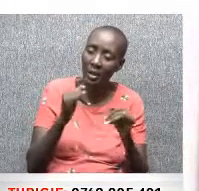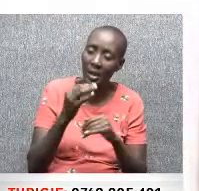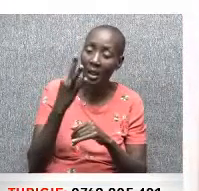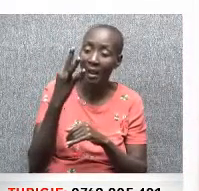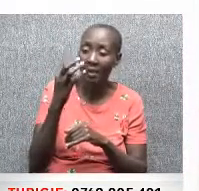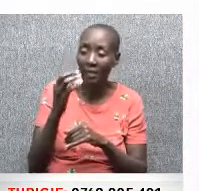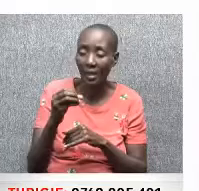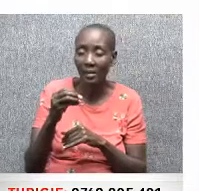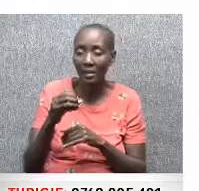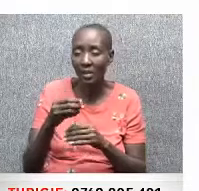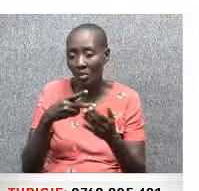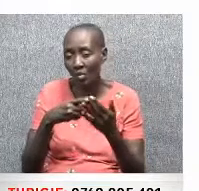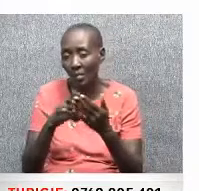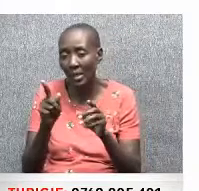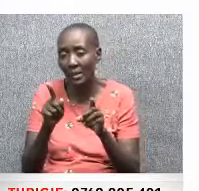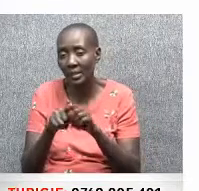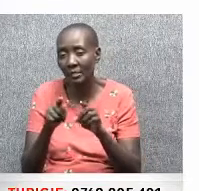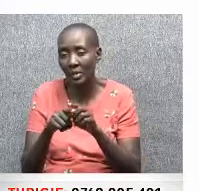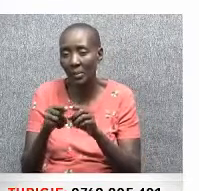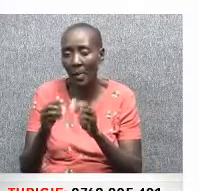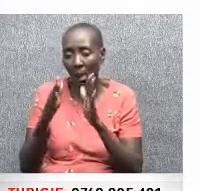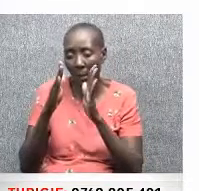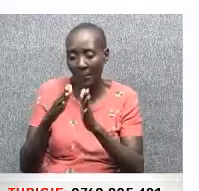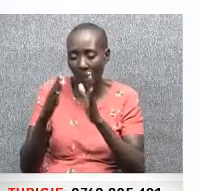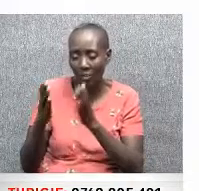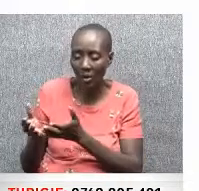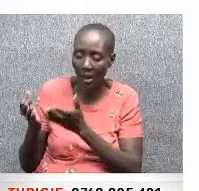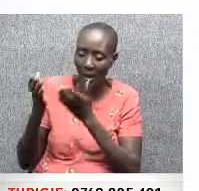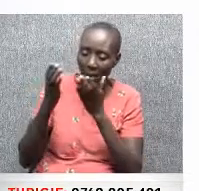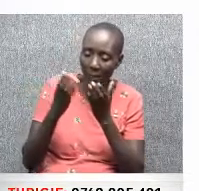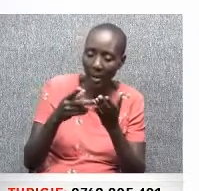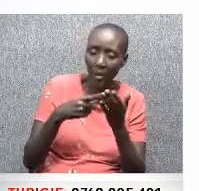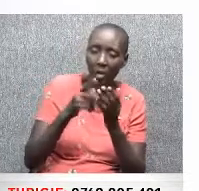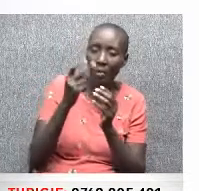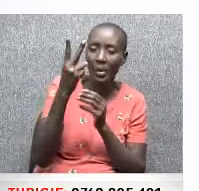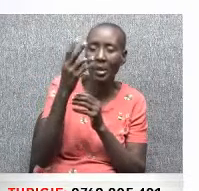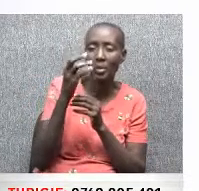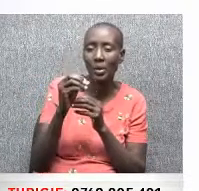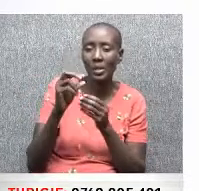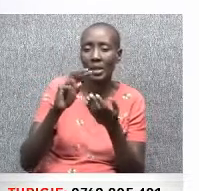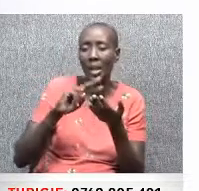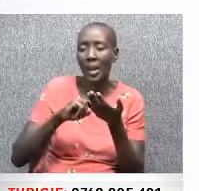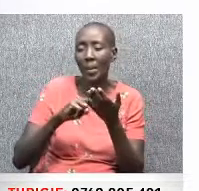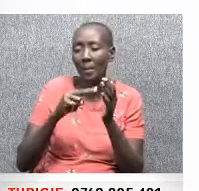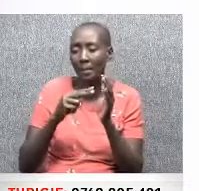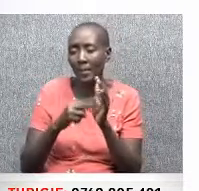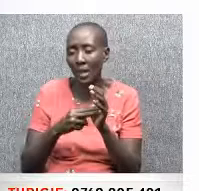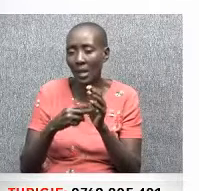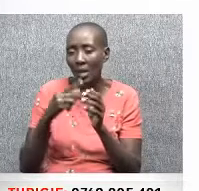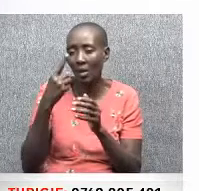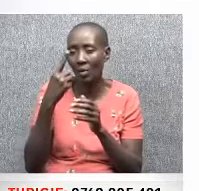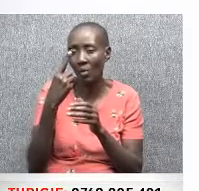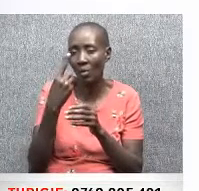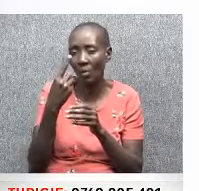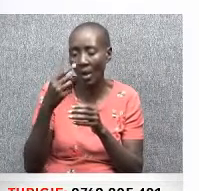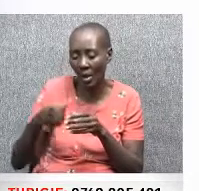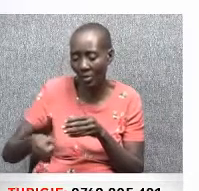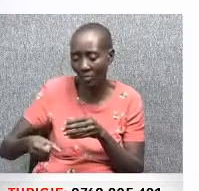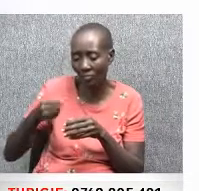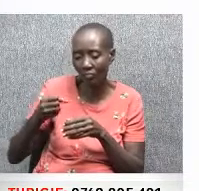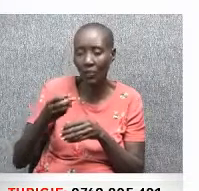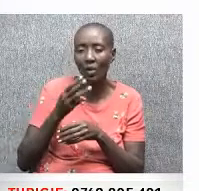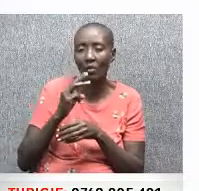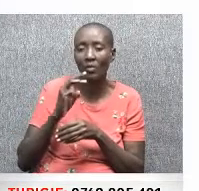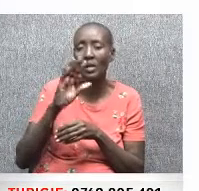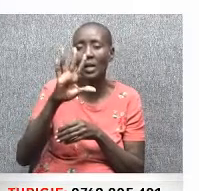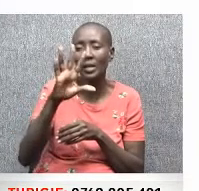huyo mtu unamlipa mbao. Kwa hivyo huyo mtu, hiyo maji mtungi moja inahusikana 50 bob. Saa